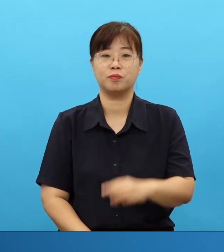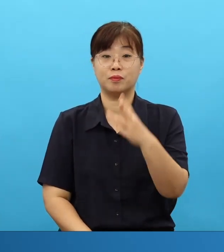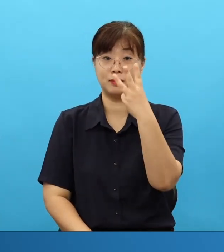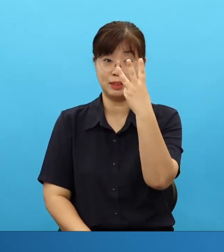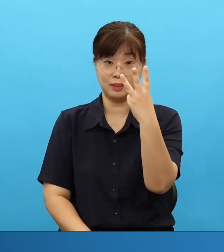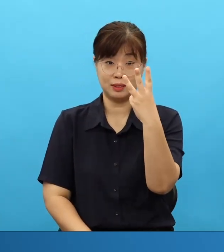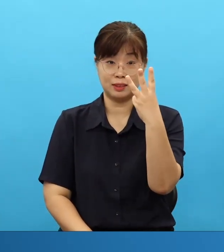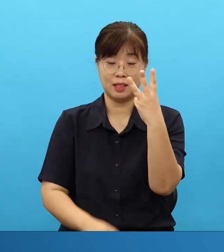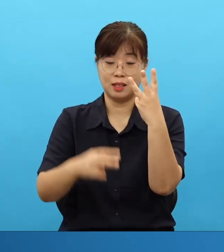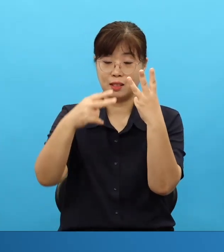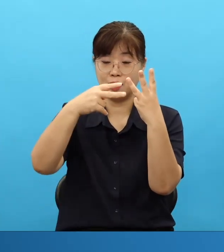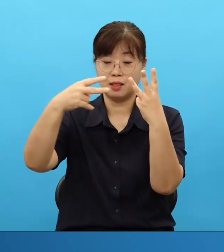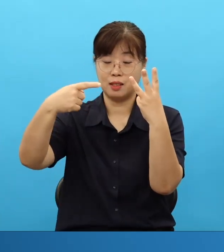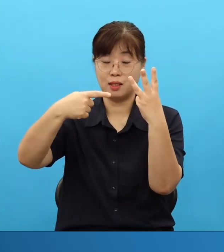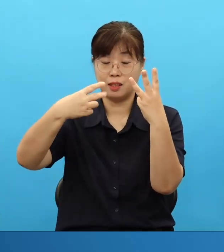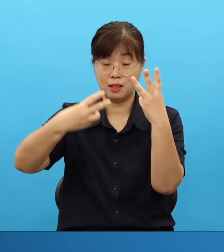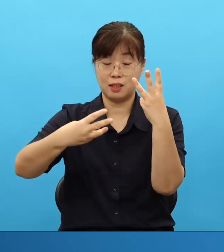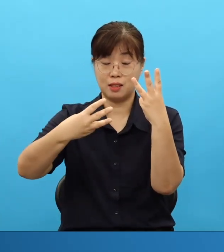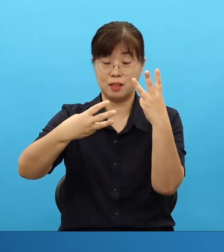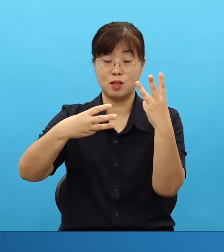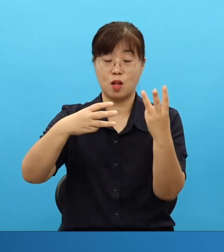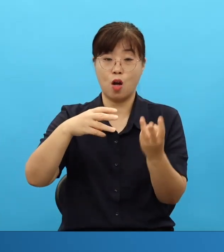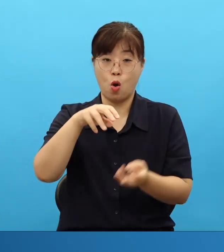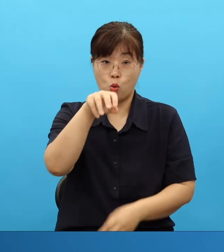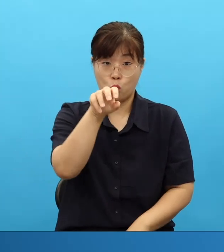금토일 시대를 어떻게 느냐는